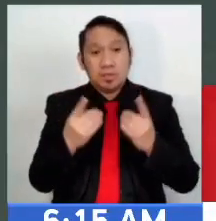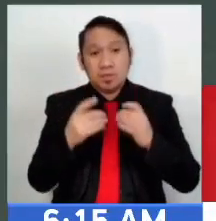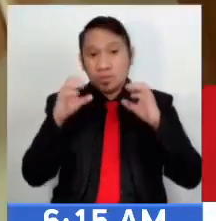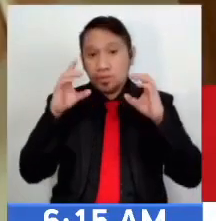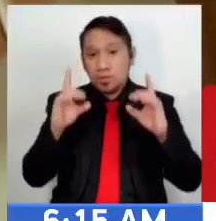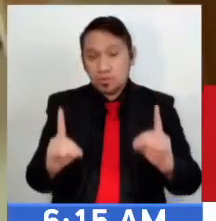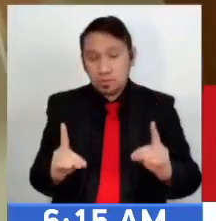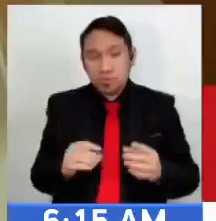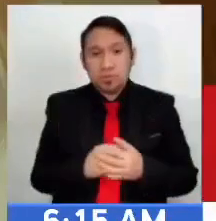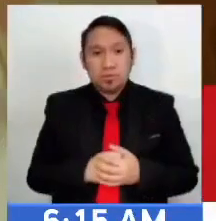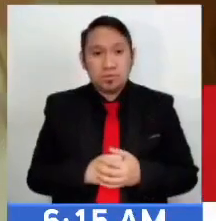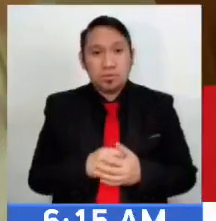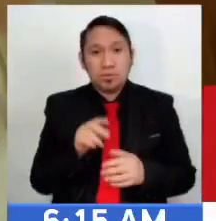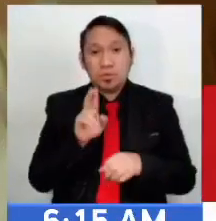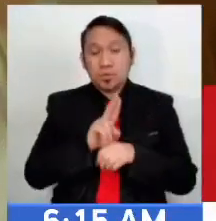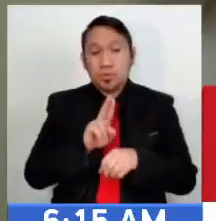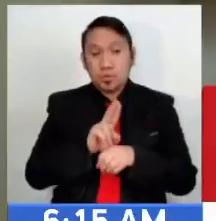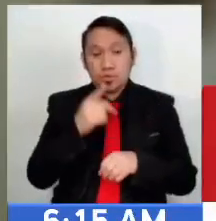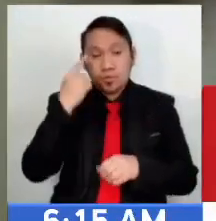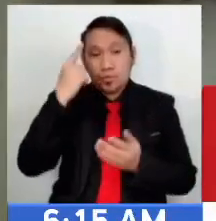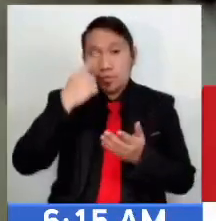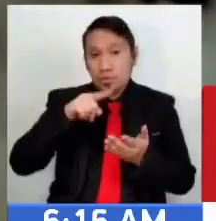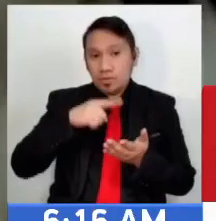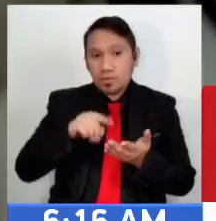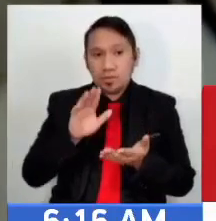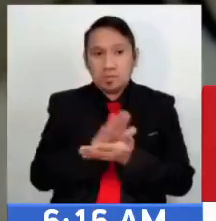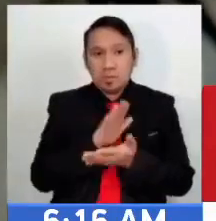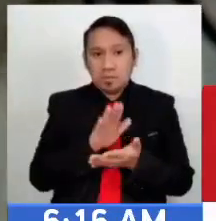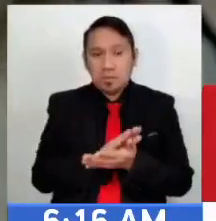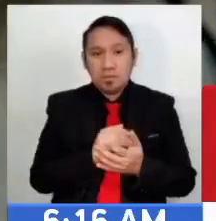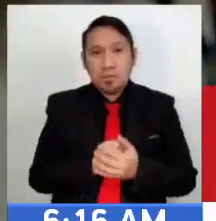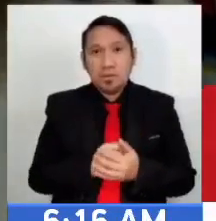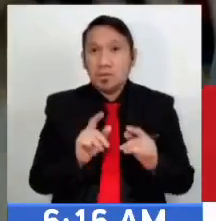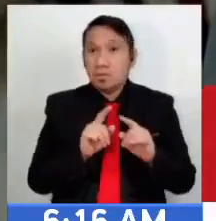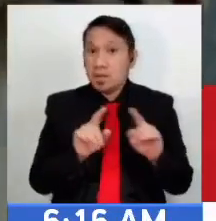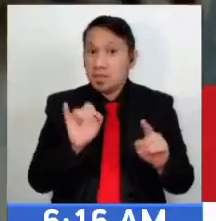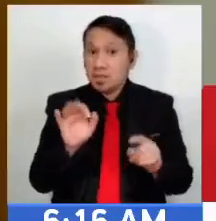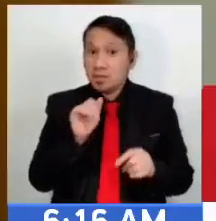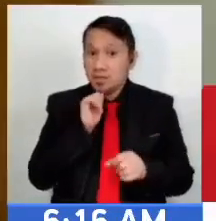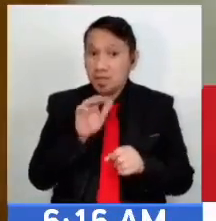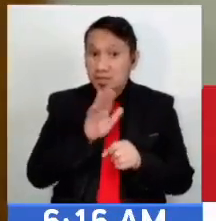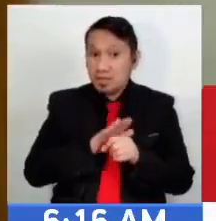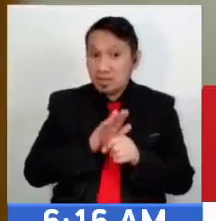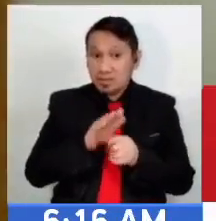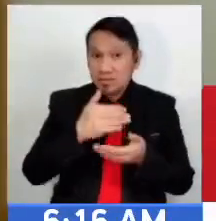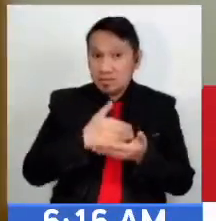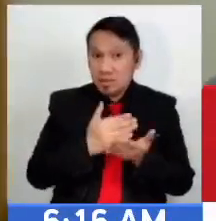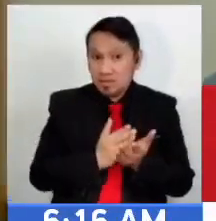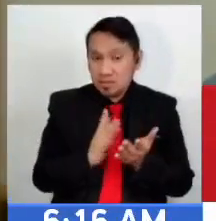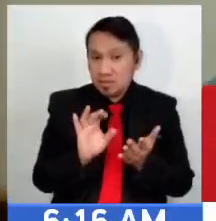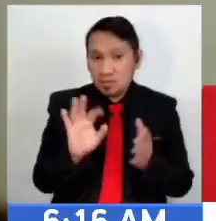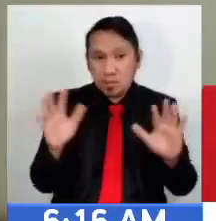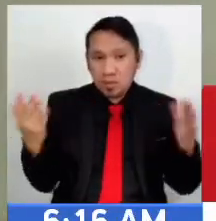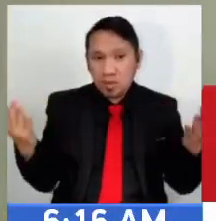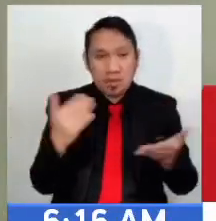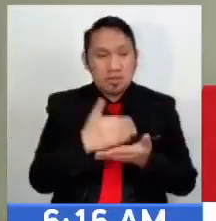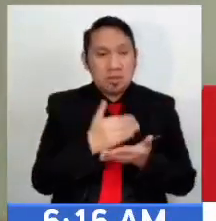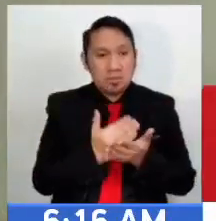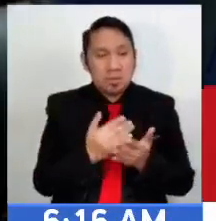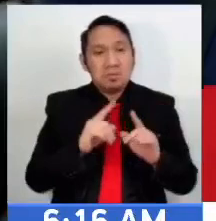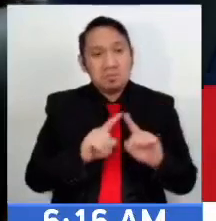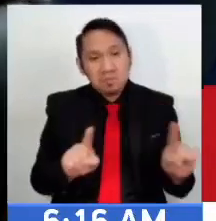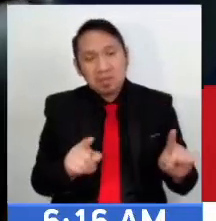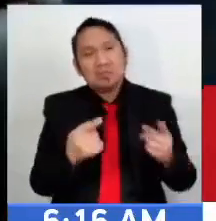para gamitin pang-check sa mga test paper. Pero kung di raw sapat ang budget para sa bagong makina, mapipilitan silang ayusin na lang ang mga lumang